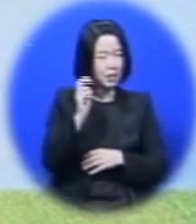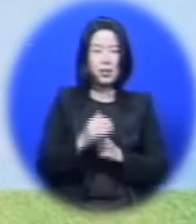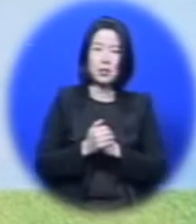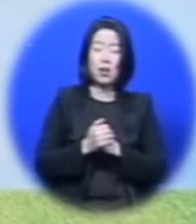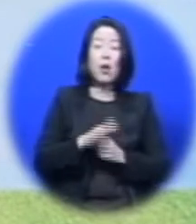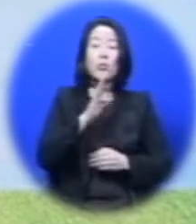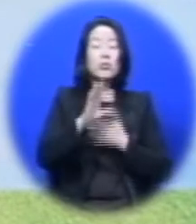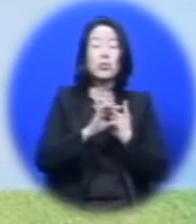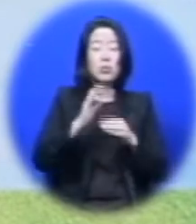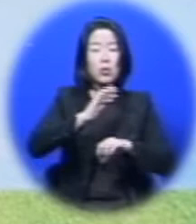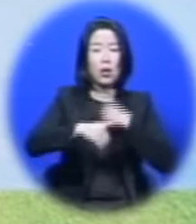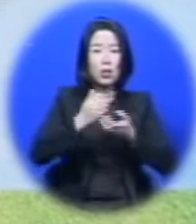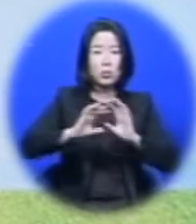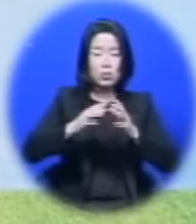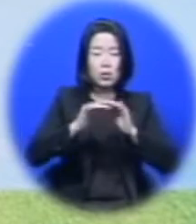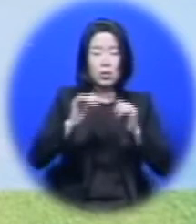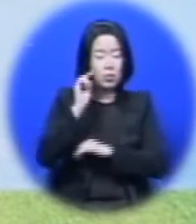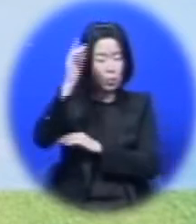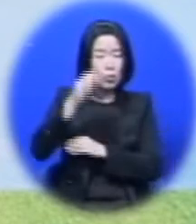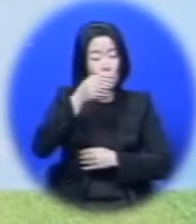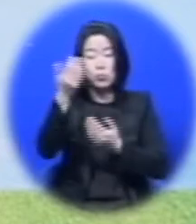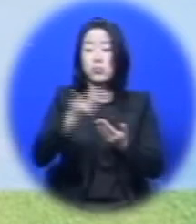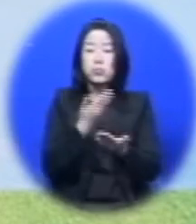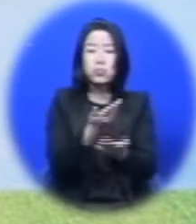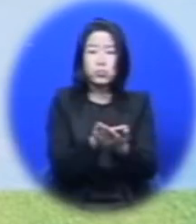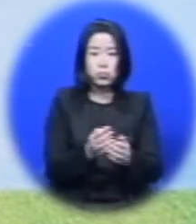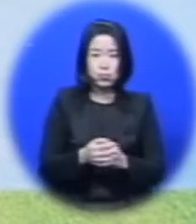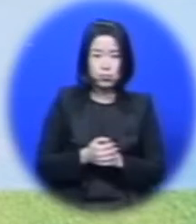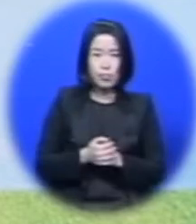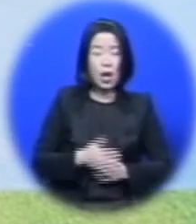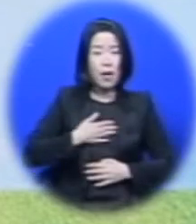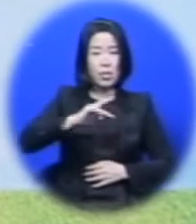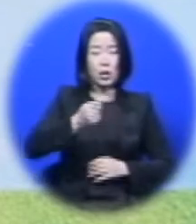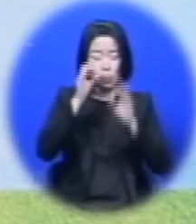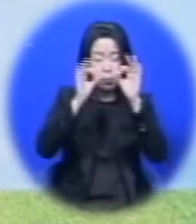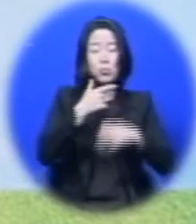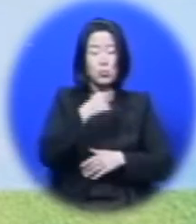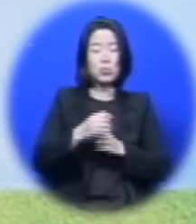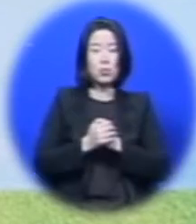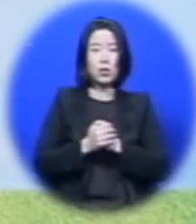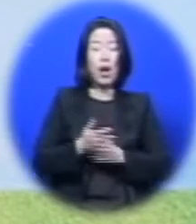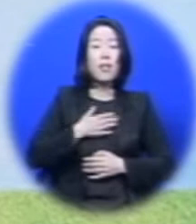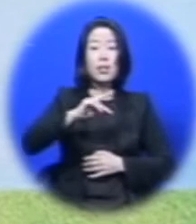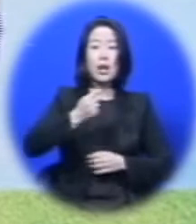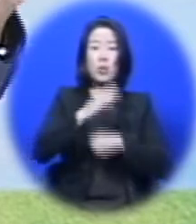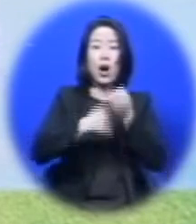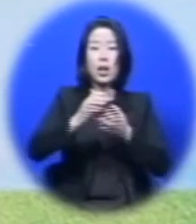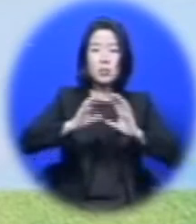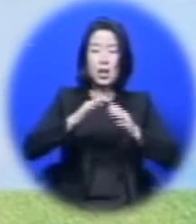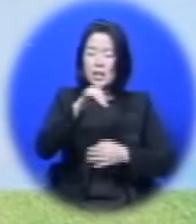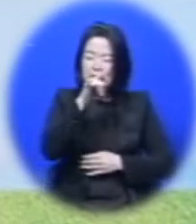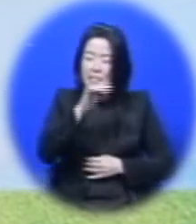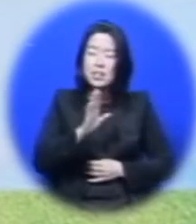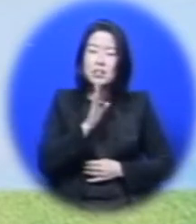아, 그러면 하나님의 나라의 영광을 좀 보여줘, 보여줘. 나도 보고 싶어. 나도 하나님의 나라가 진짜